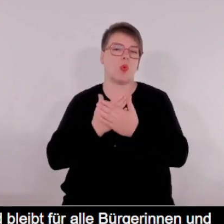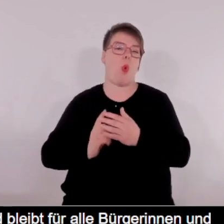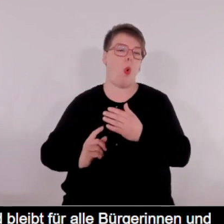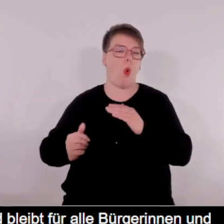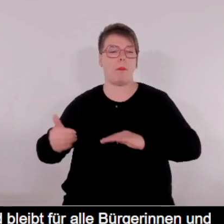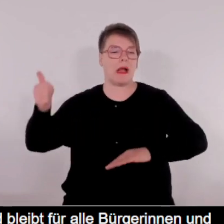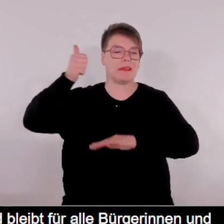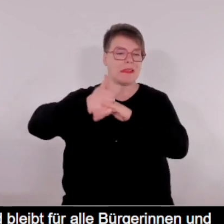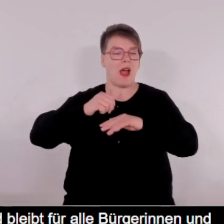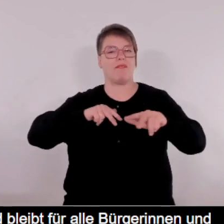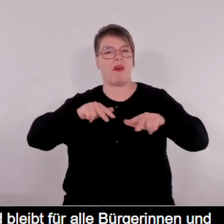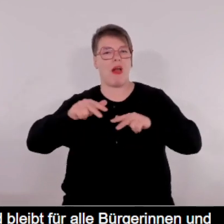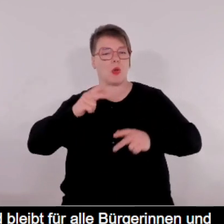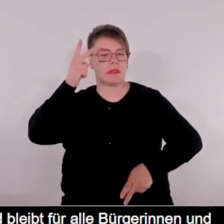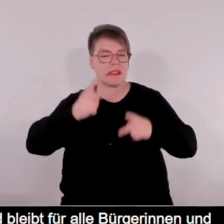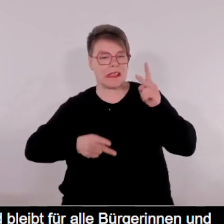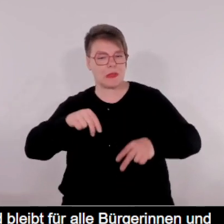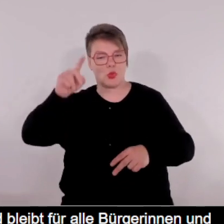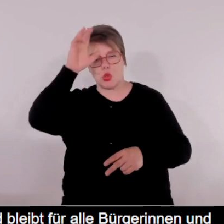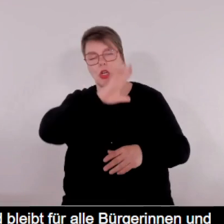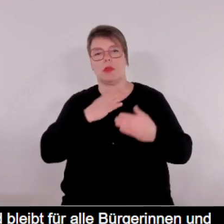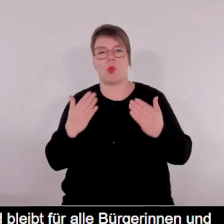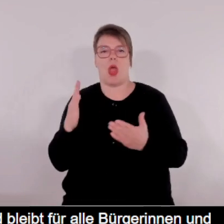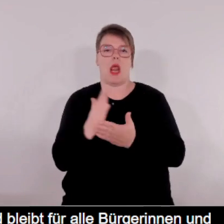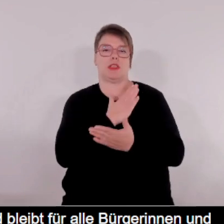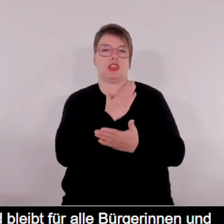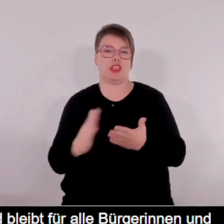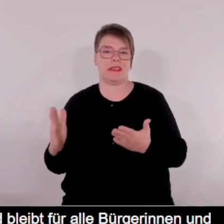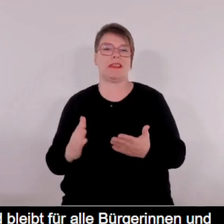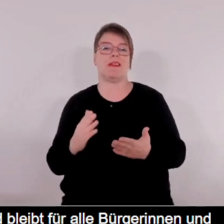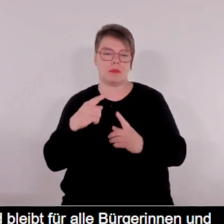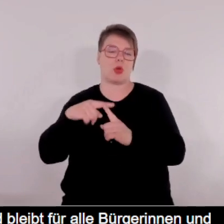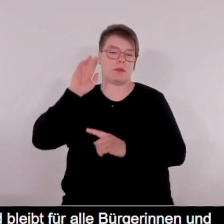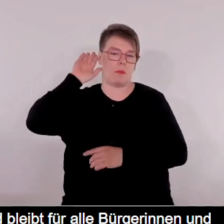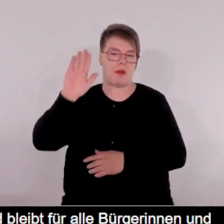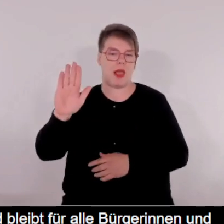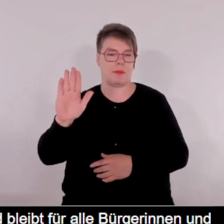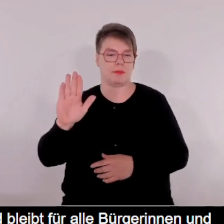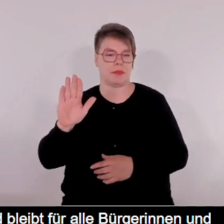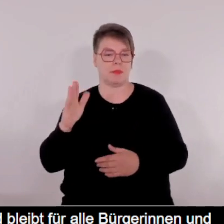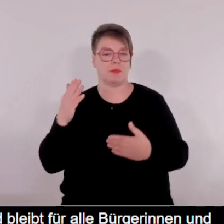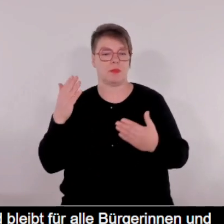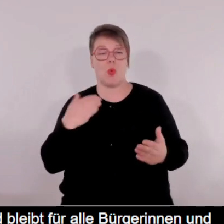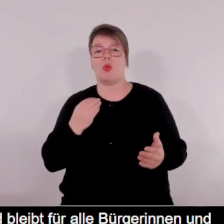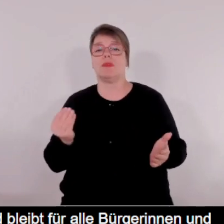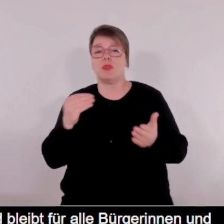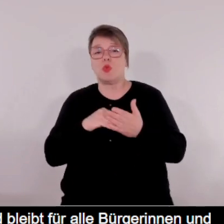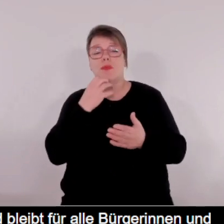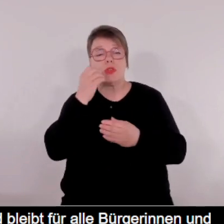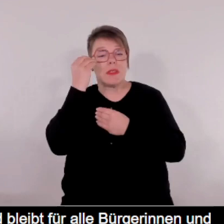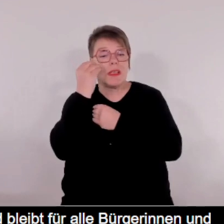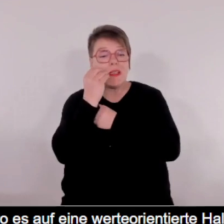ruhiger. So ähnlich ist es natürlich auch in der Politik, aber gerade in einer sehr bewegten Zeit wie der unseren, wo innen- und